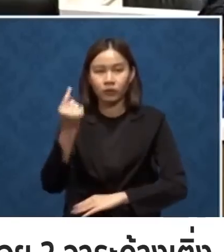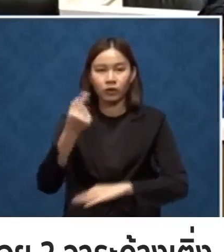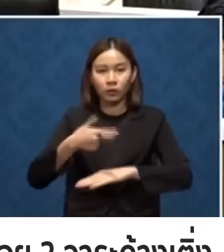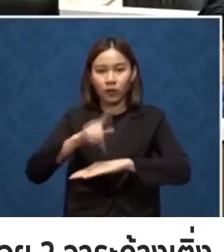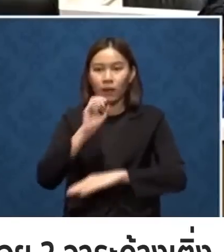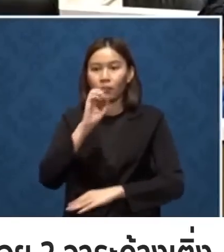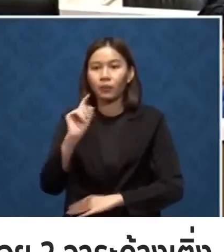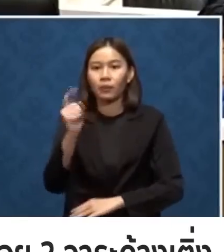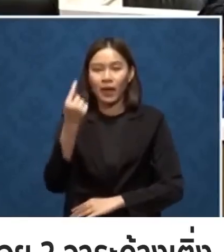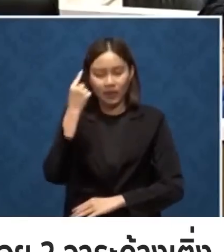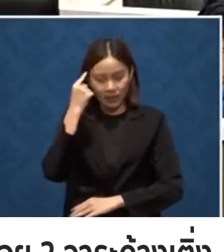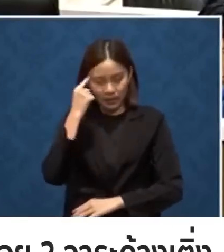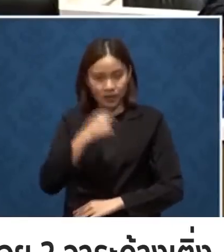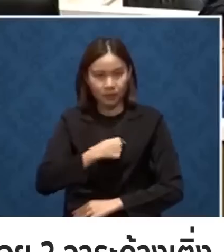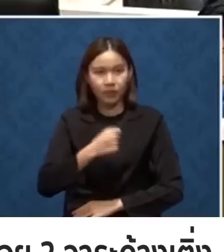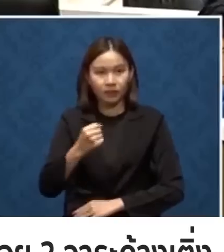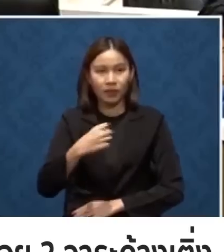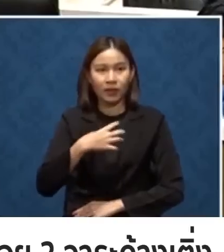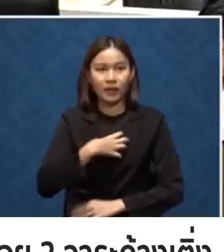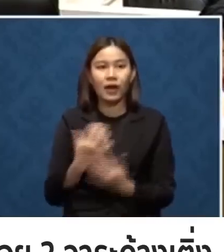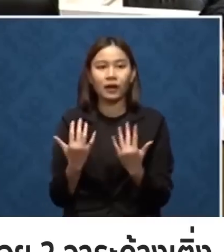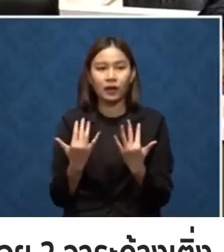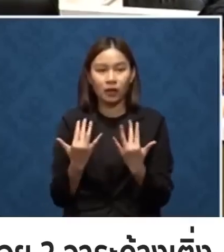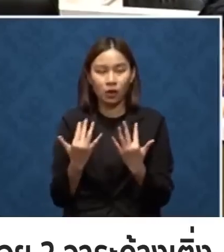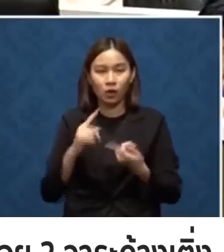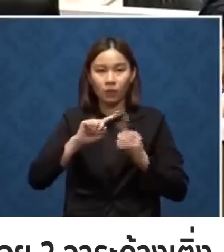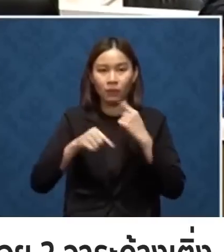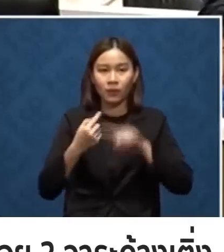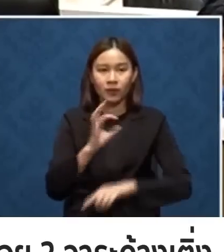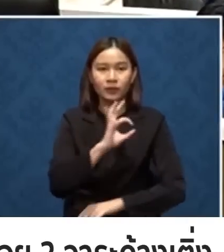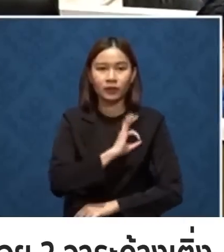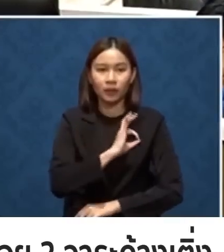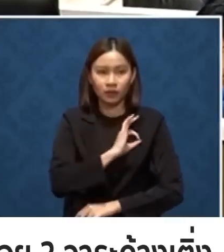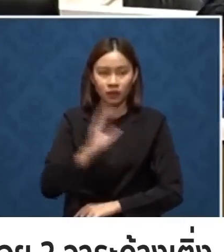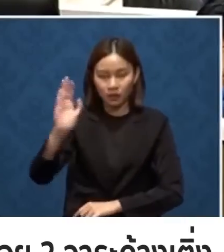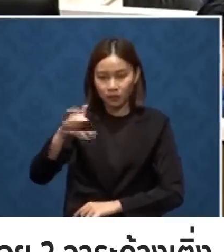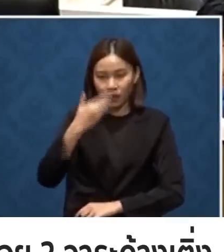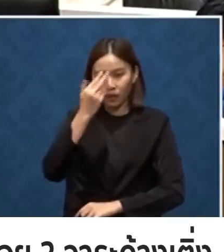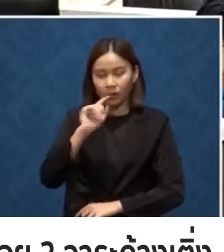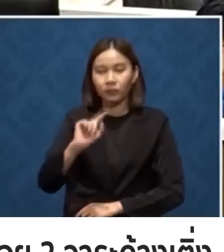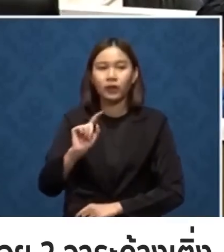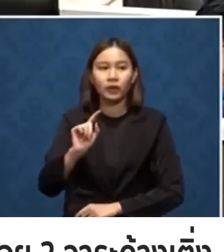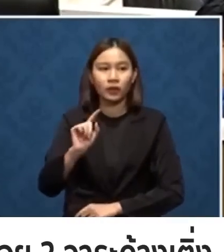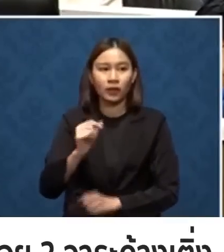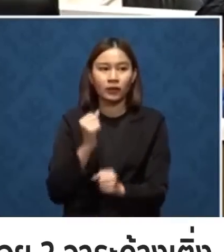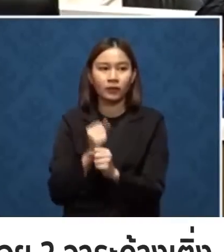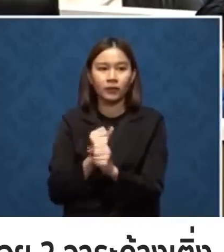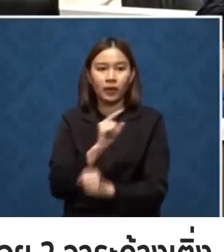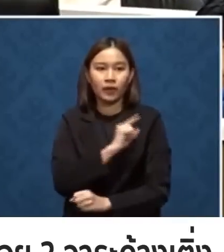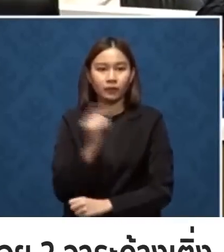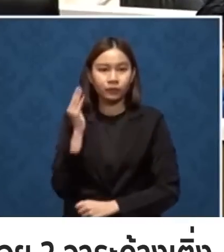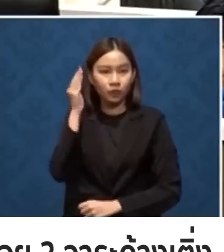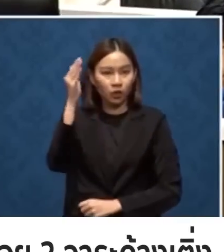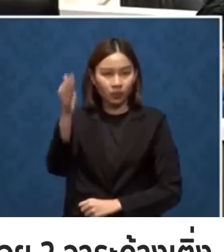มติ395เสียงบอกว่าข้อบังคับการประชุมข้อที่41ก็คือไม่สามารถเสนอชื่อคุณพิธาซ้ำได้อีกเพราะ